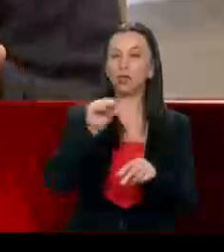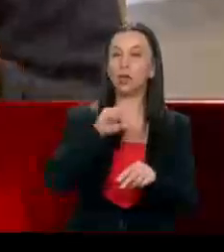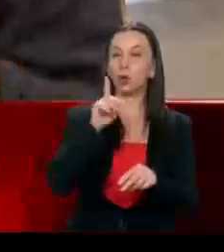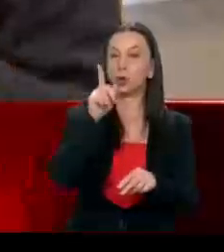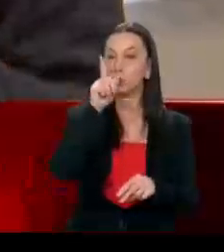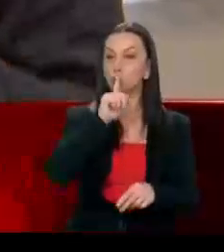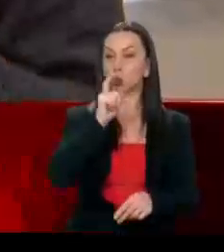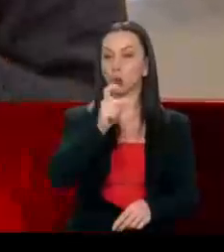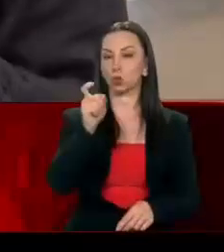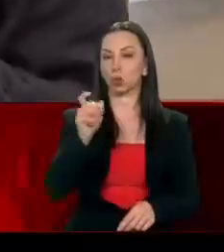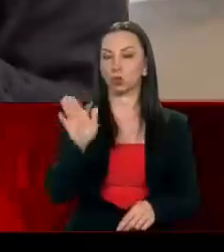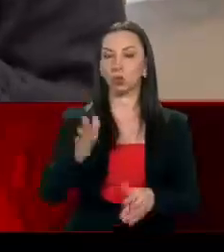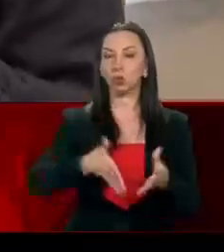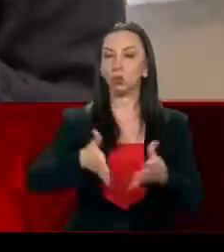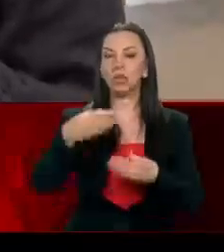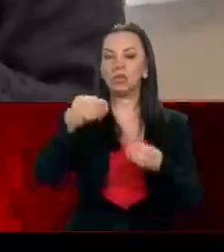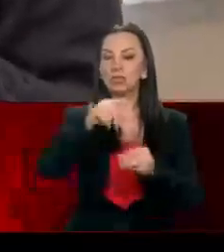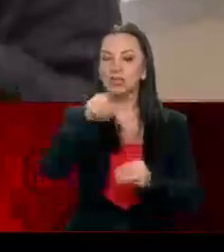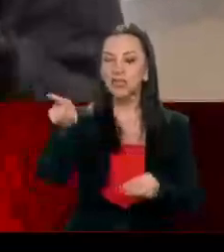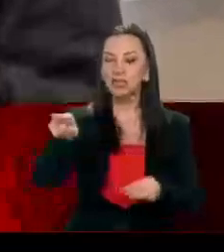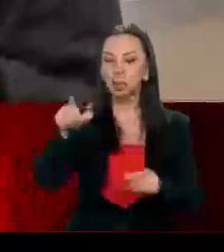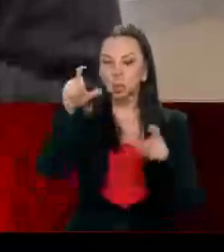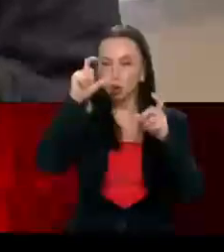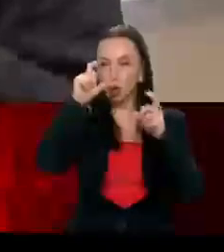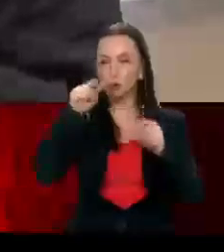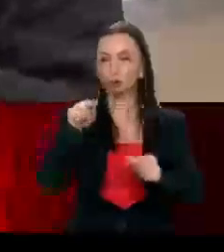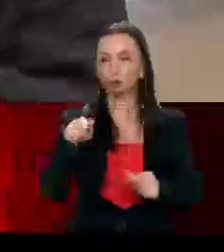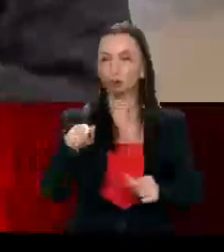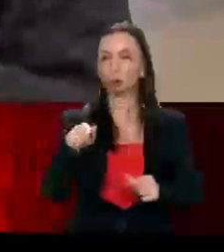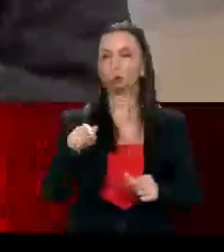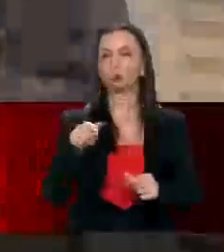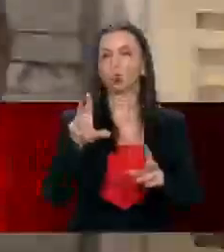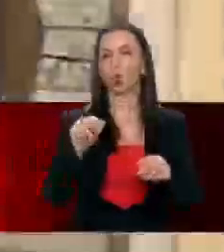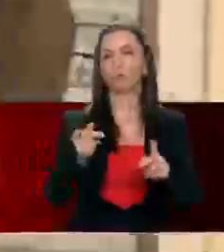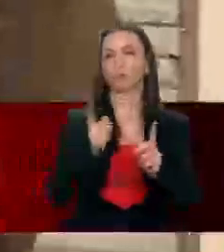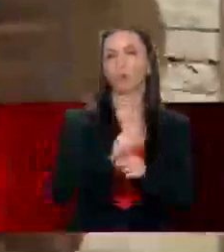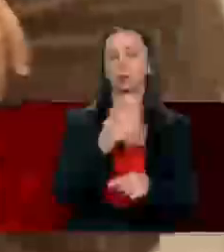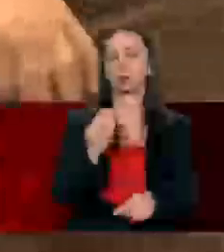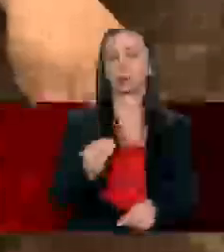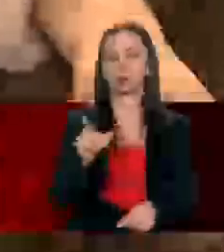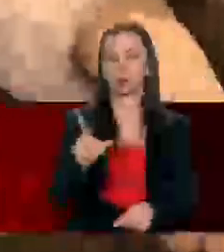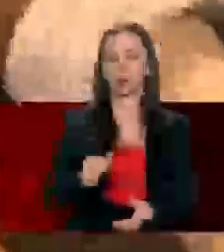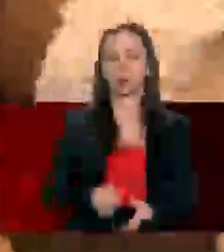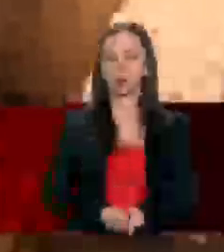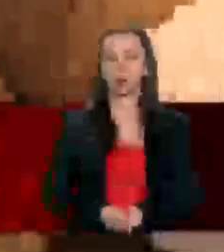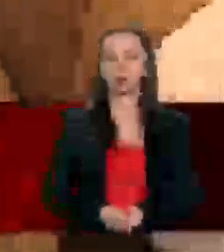199. Sokaklarda satılan gözlükler bunların tam tersine olan gözlükler.